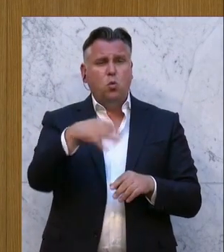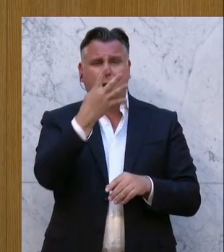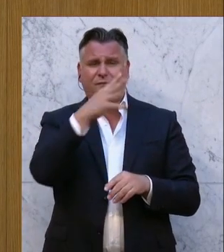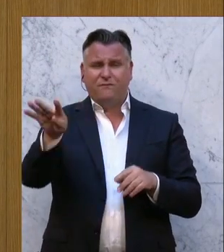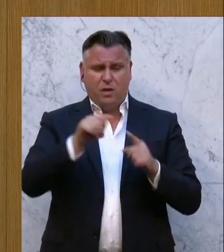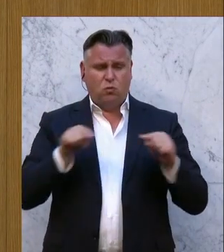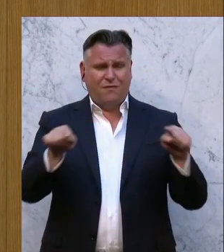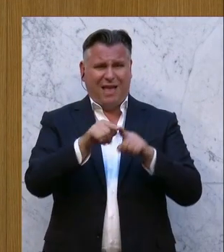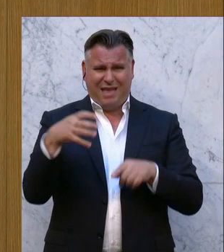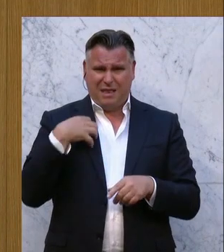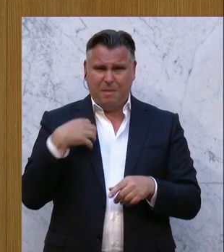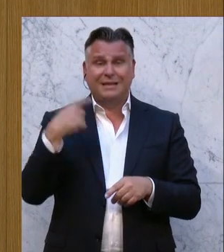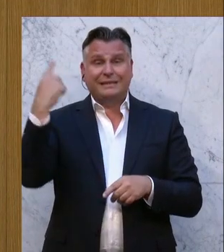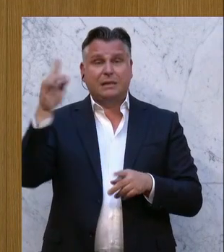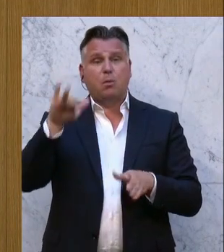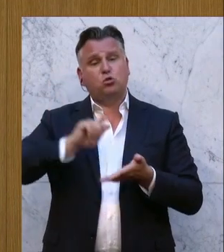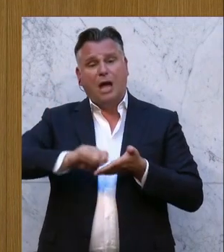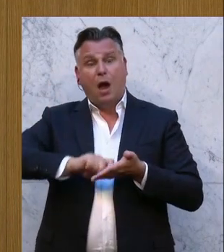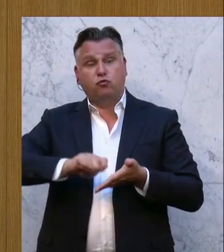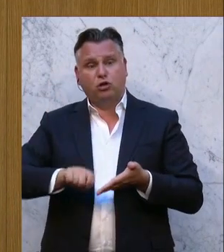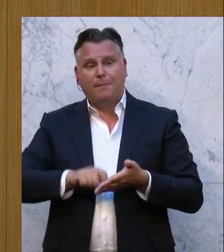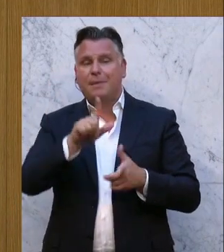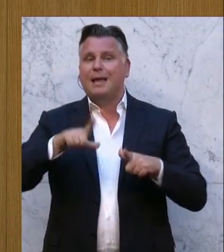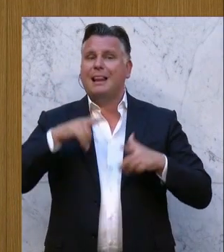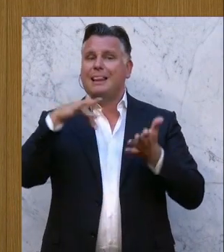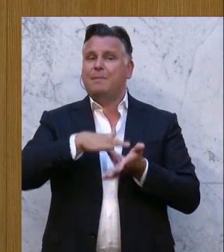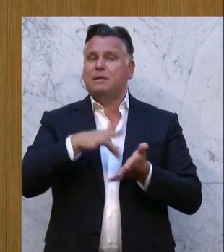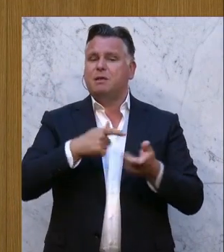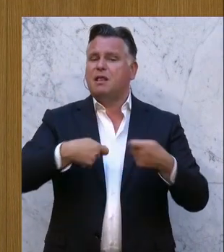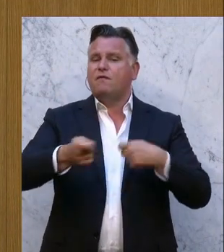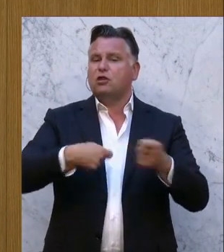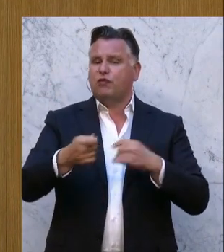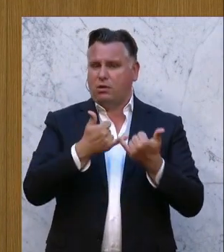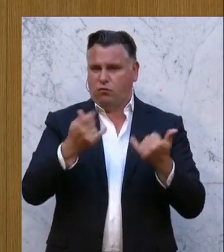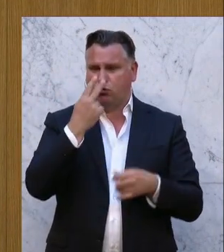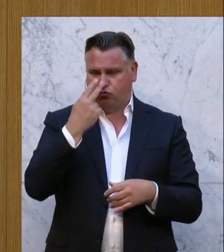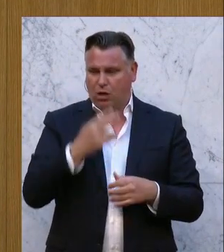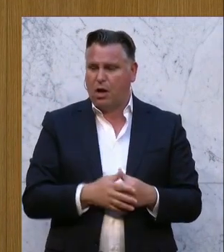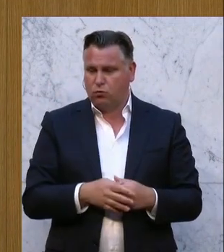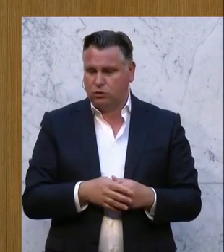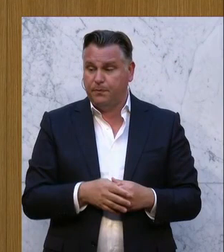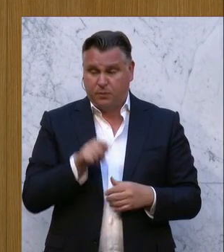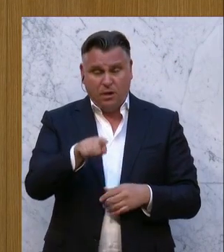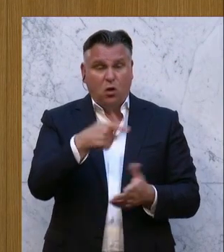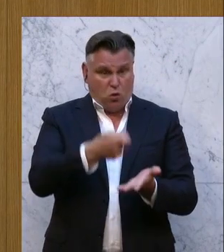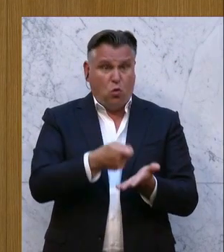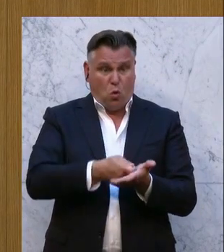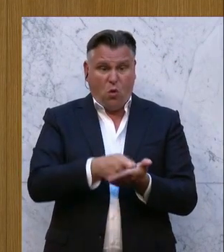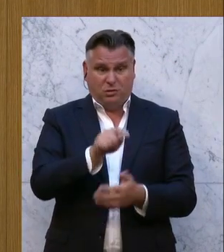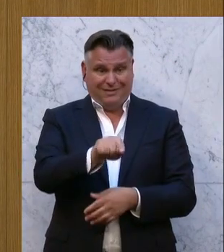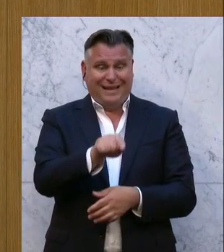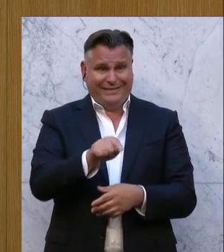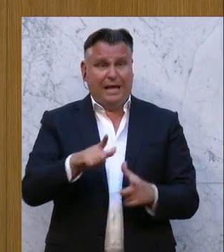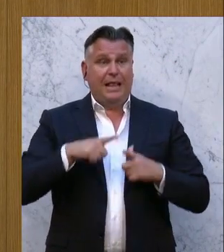Quadratmeter müssen nun genau aufzeichnen, wie das mit der Lebensmittelverschwendung ausschaut. Denn das sind alles Kosten, die dazu beitragen,